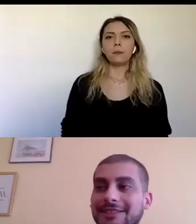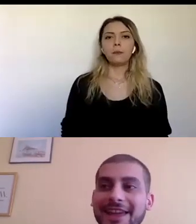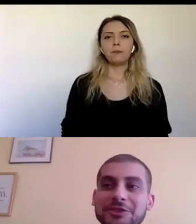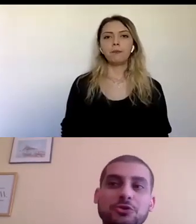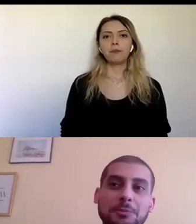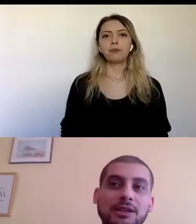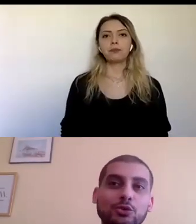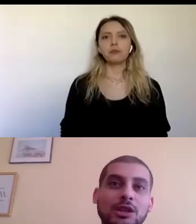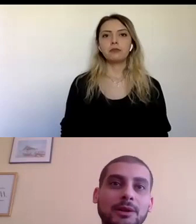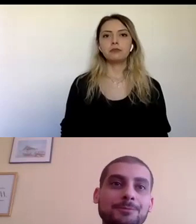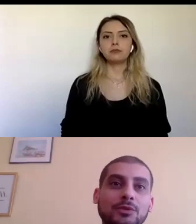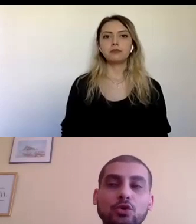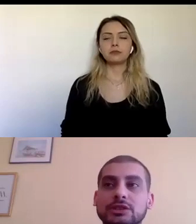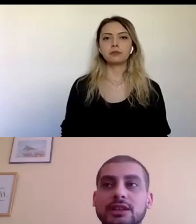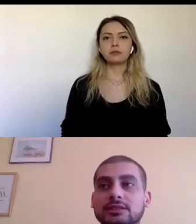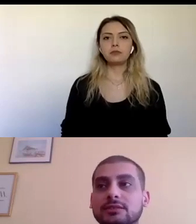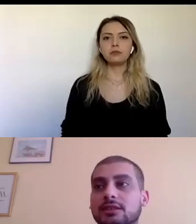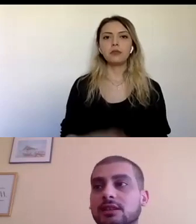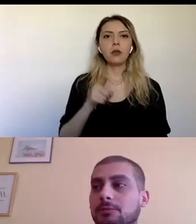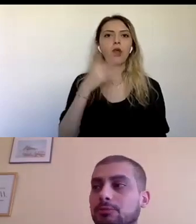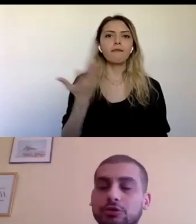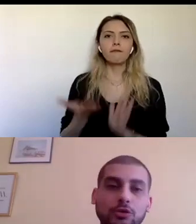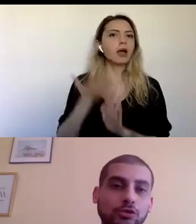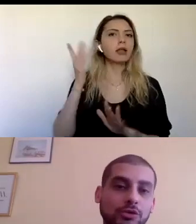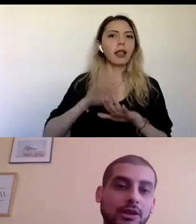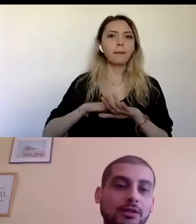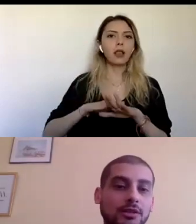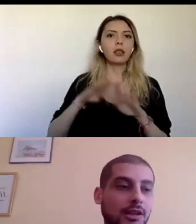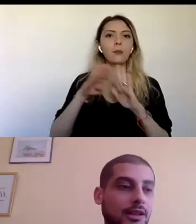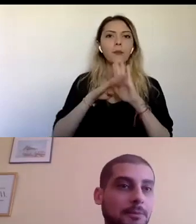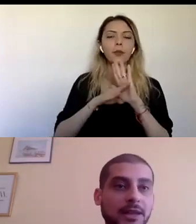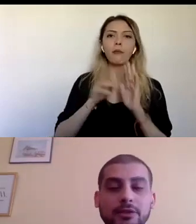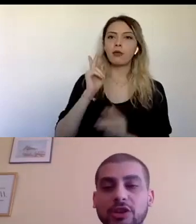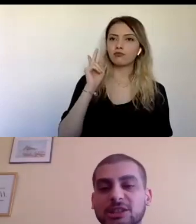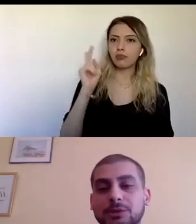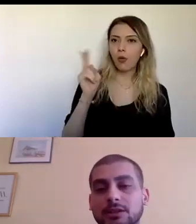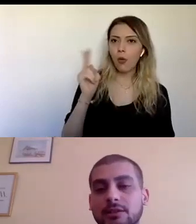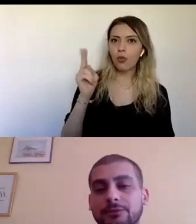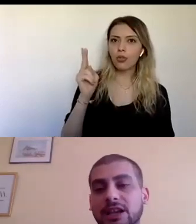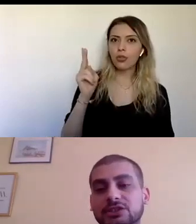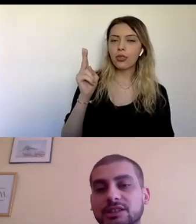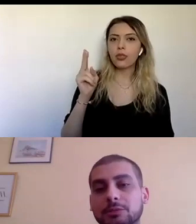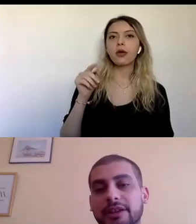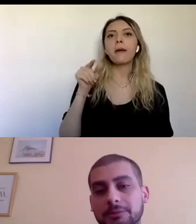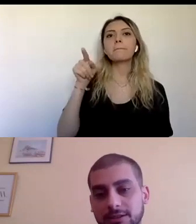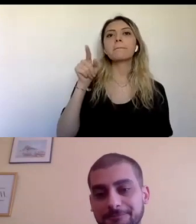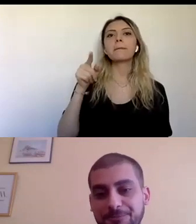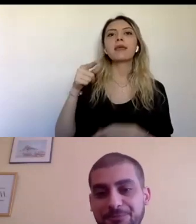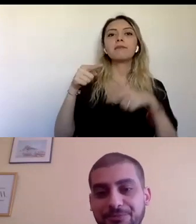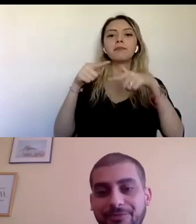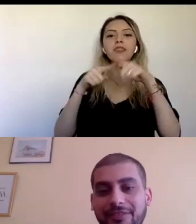Burada en çok yapılan uygulama o şirketin posta kutusuna bir USB flash disk